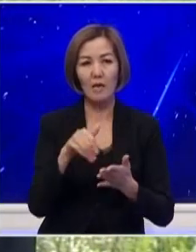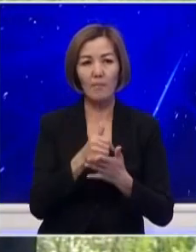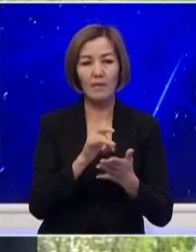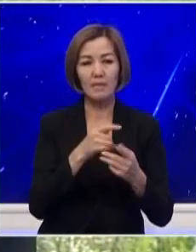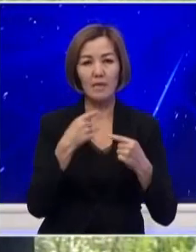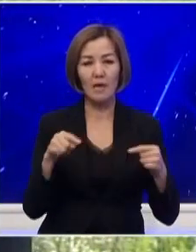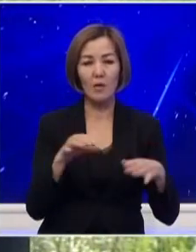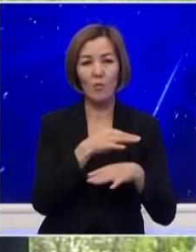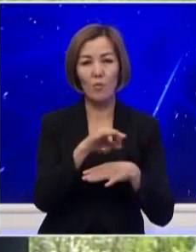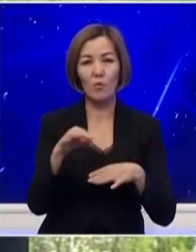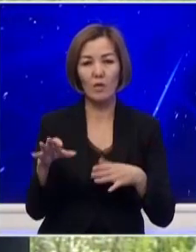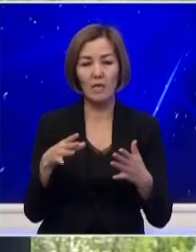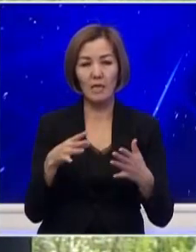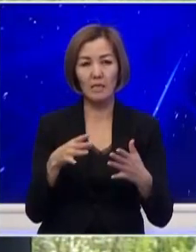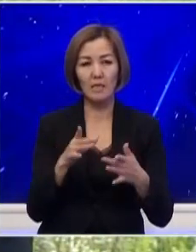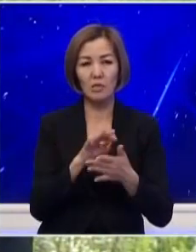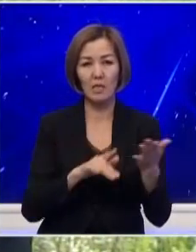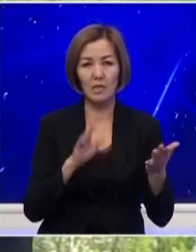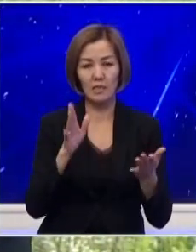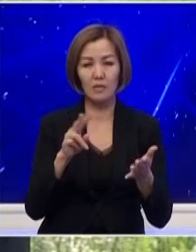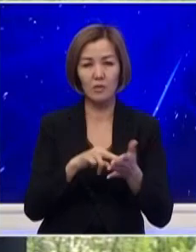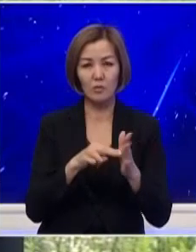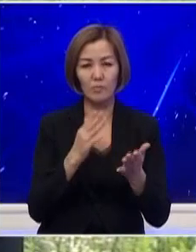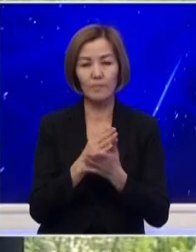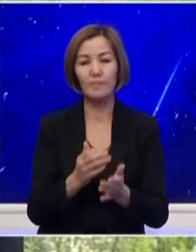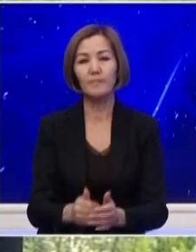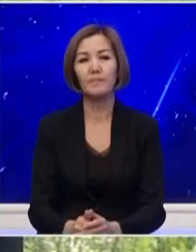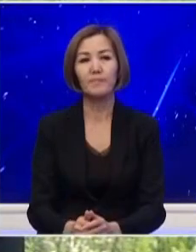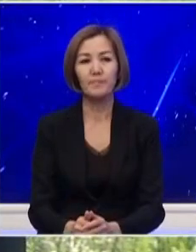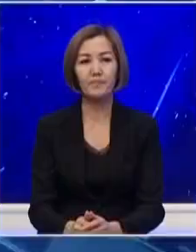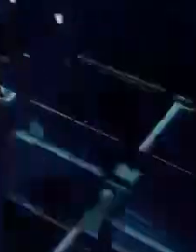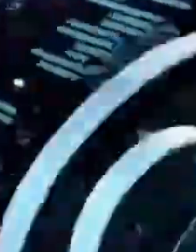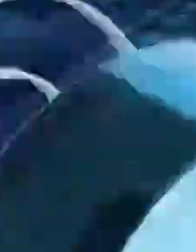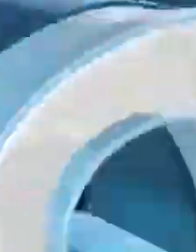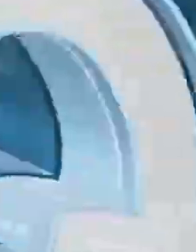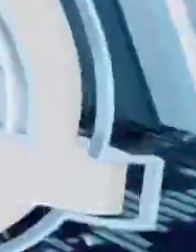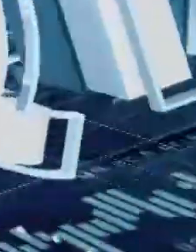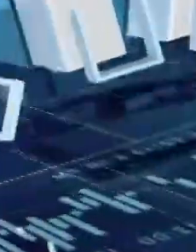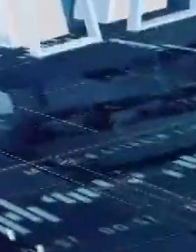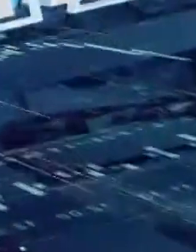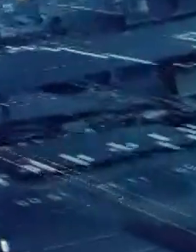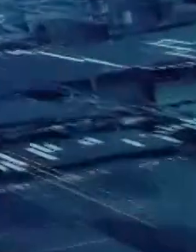басқа аумақтарында да жалғасын табады деген үміттеміз.